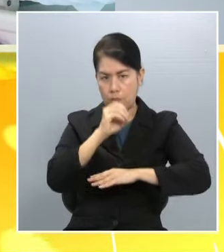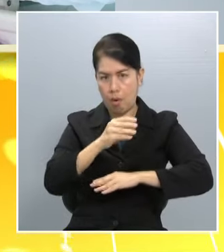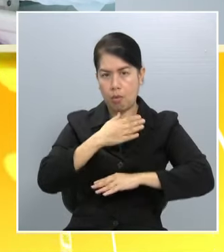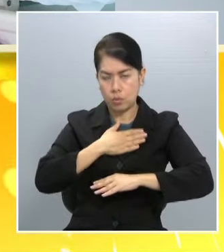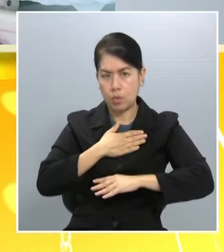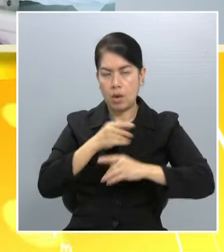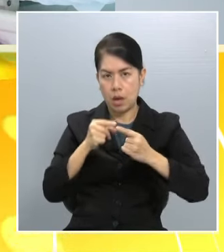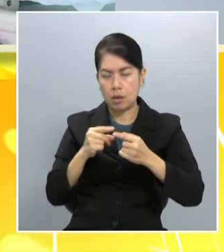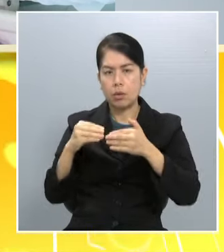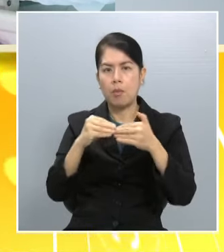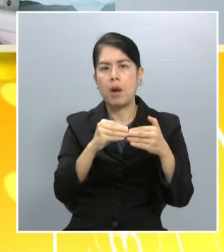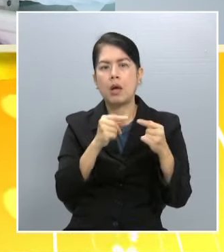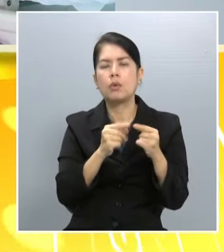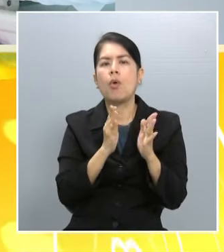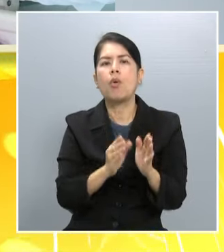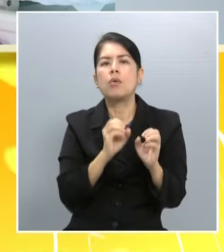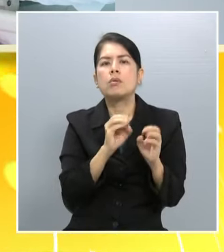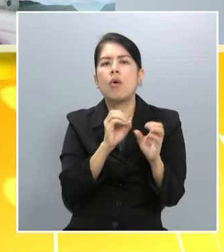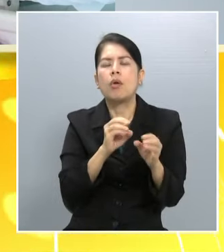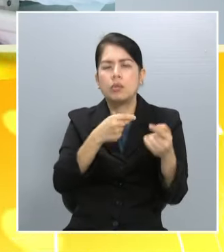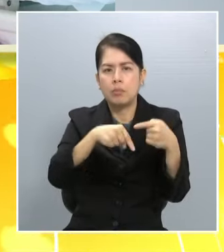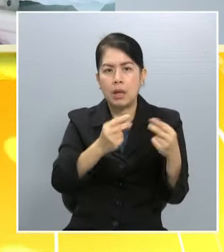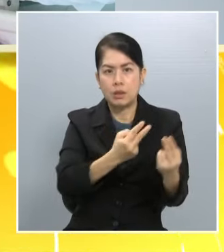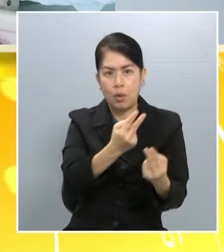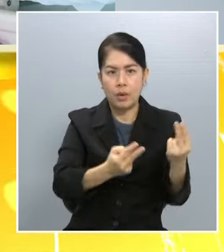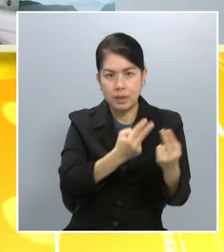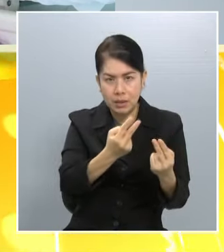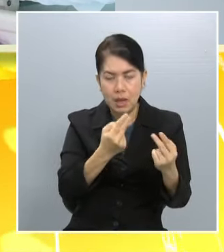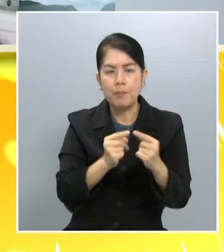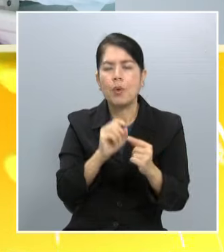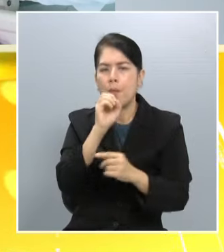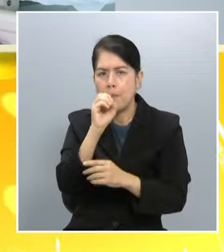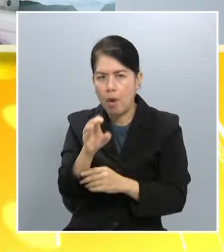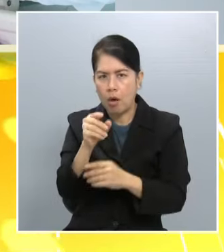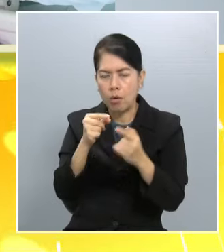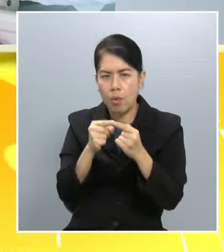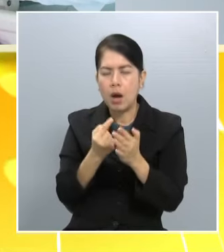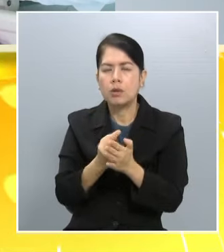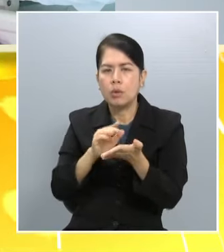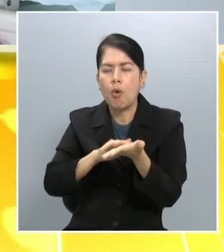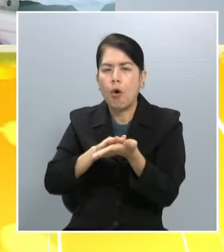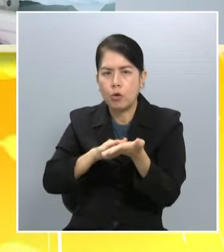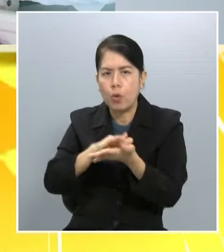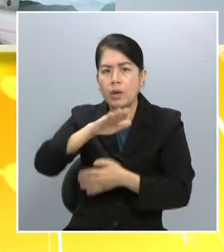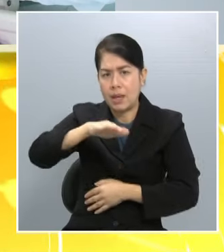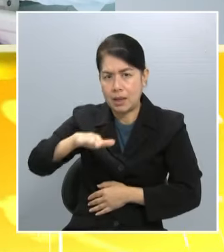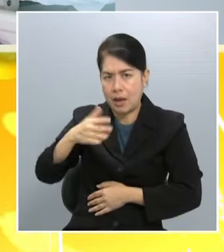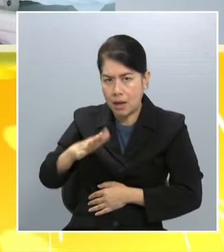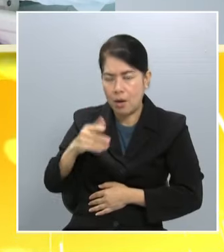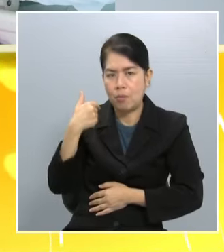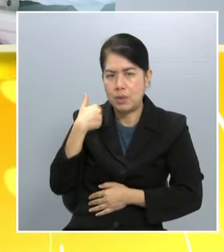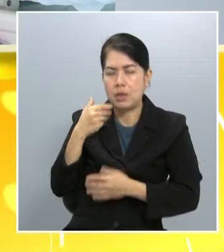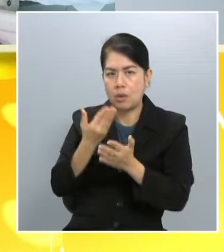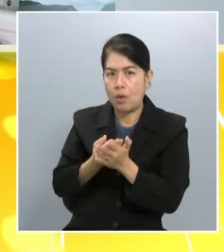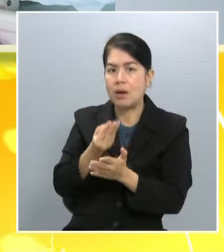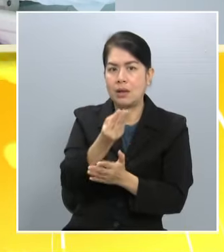ขอโทษผู้ปกครอง2ครั้งบอกเหตุผลว่าเพียงแค่ต้องการจะเคี่ยวเข็นเรื่องการเรียน เบื้องต้นก็เยียวยาไป 10,000 บา